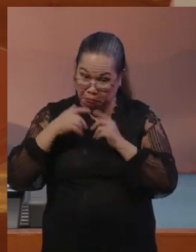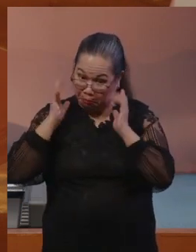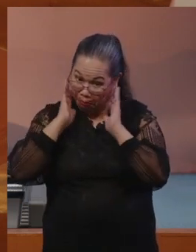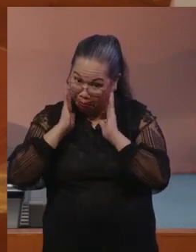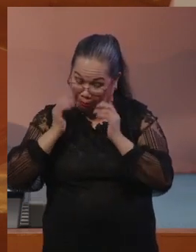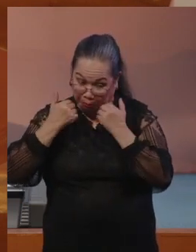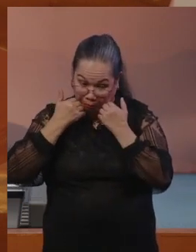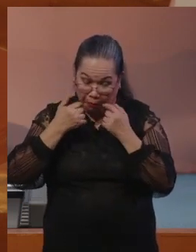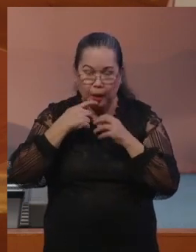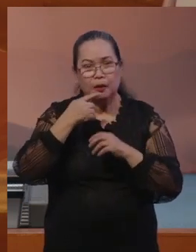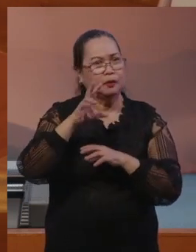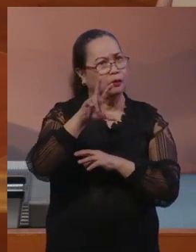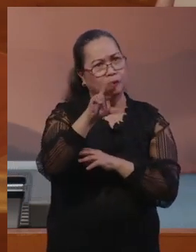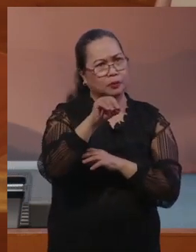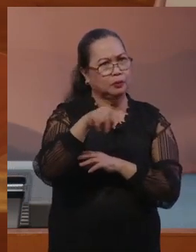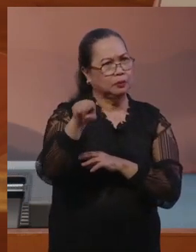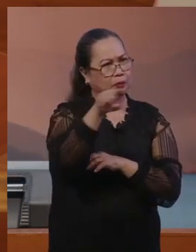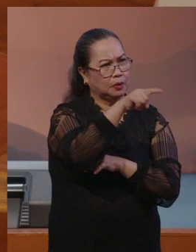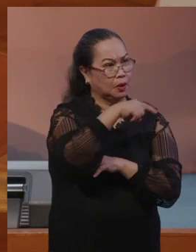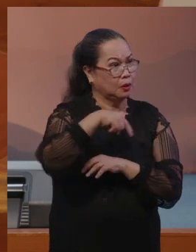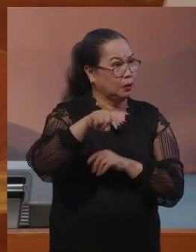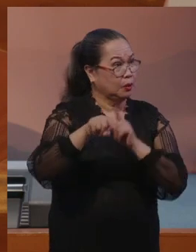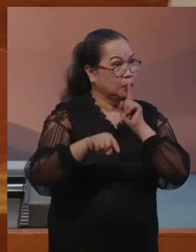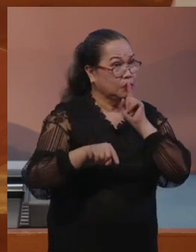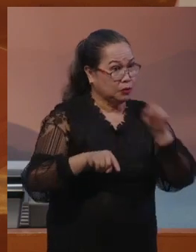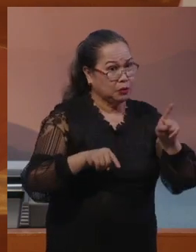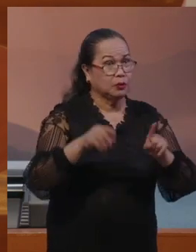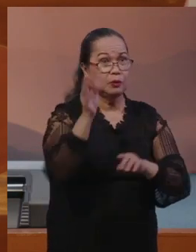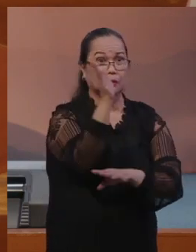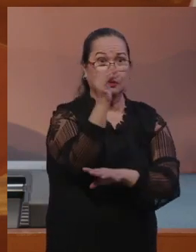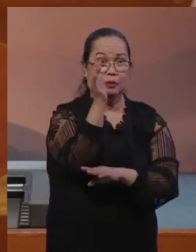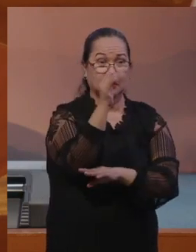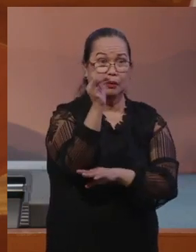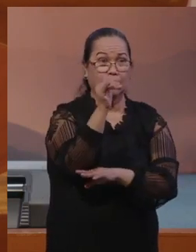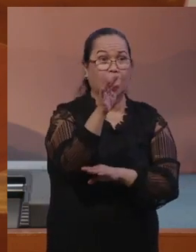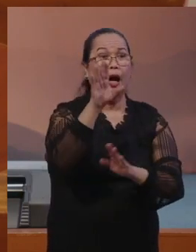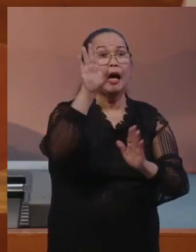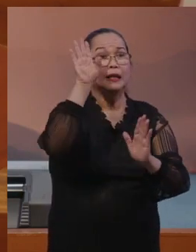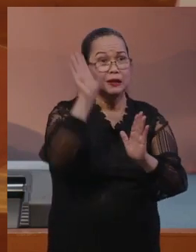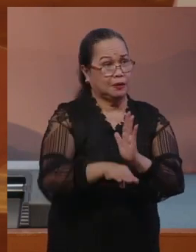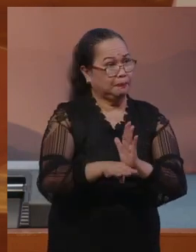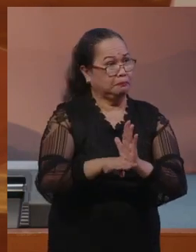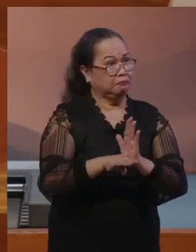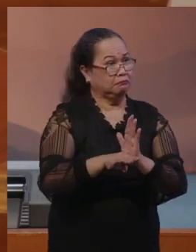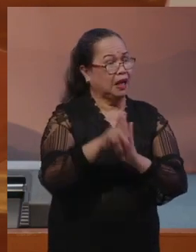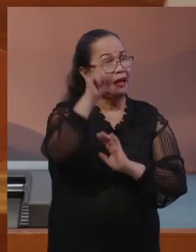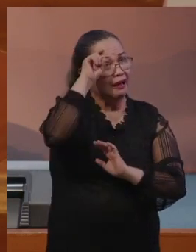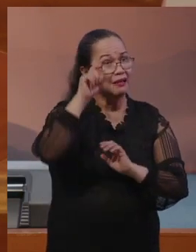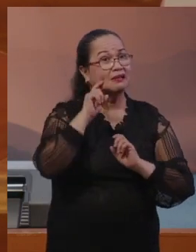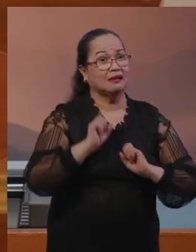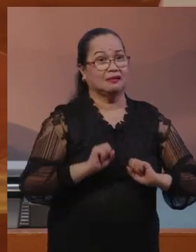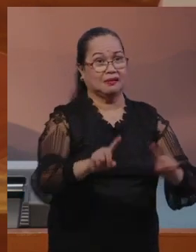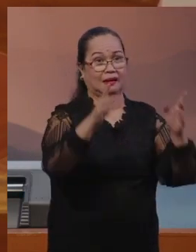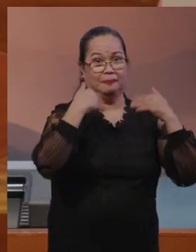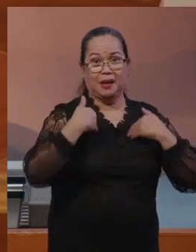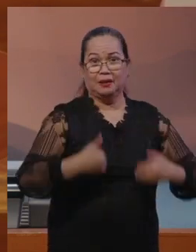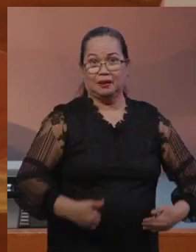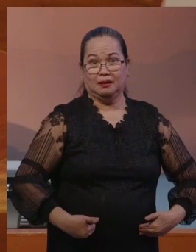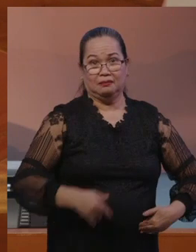prostitute. Hindi natin kailangan itago yung katotohanan na siya ay isang babaeng bababa ang lipad. Masama